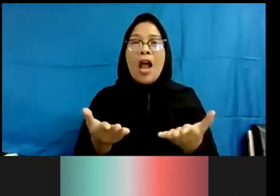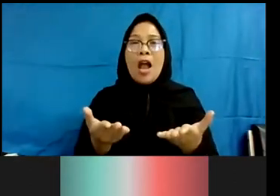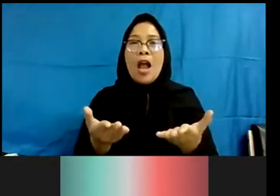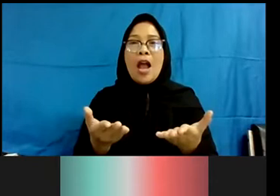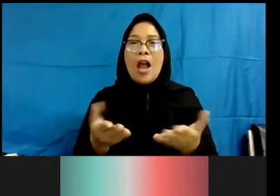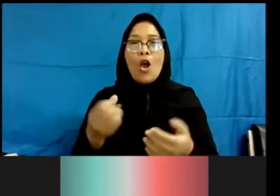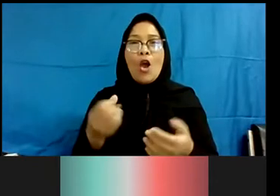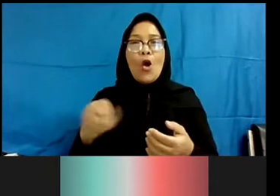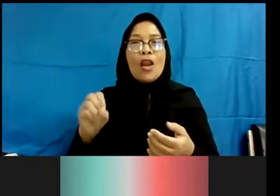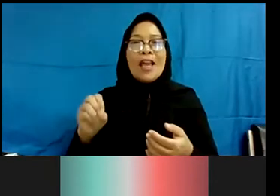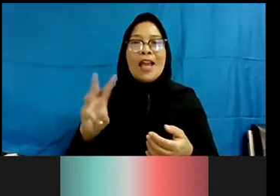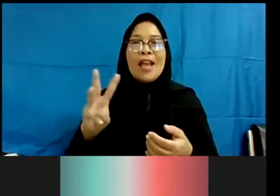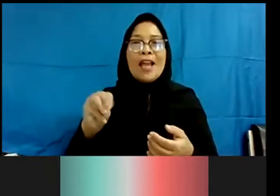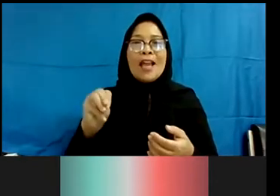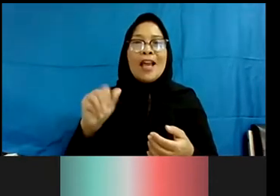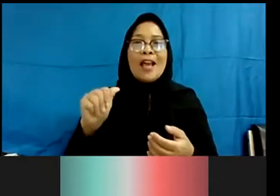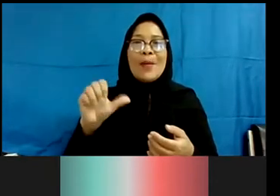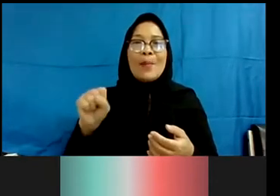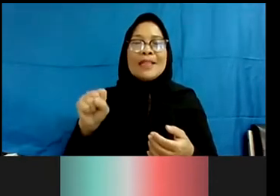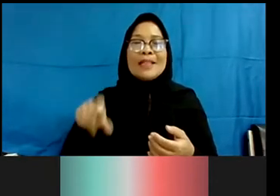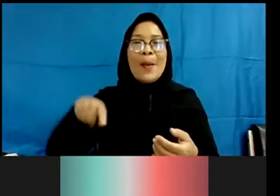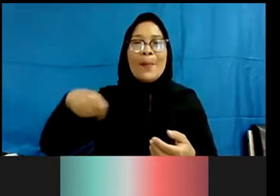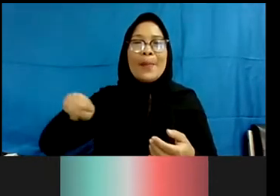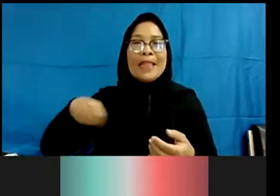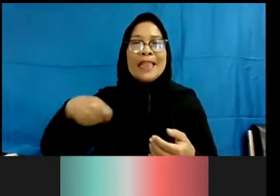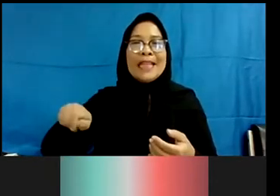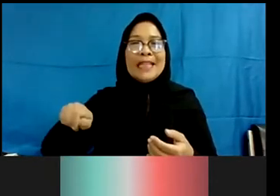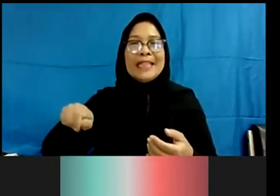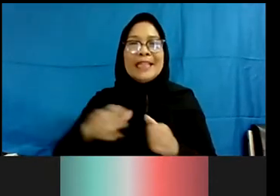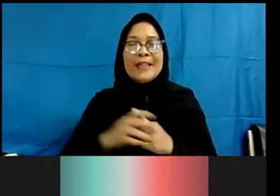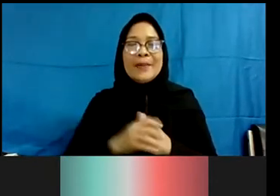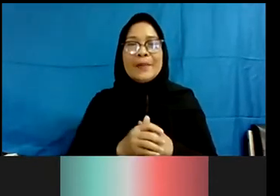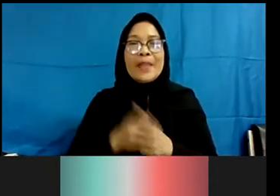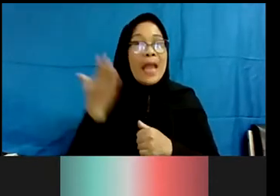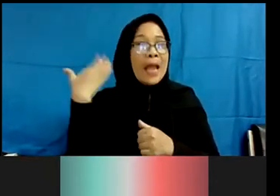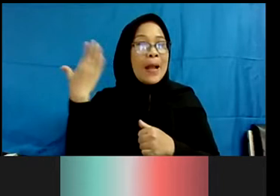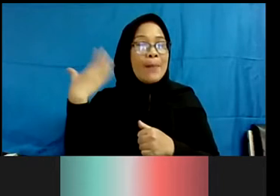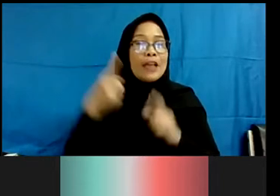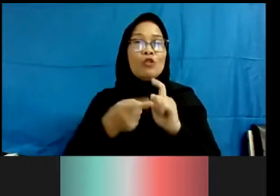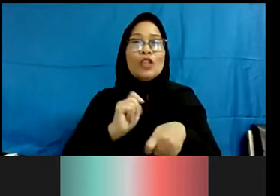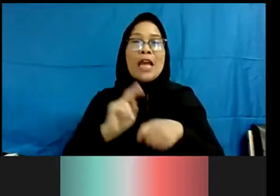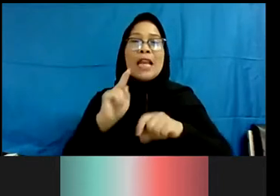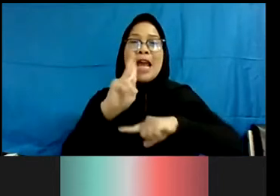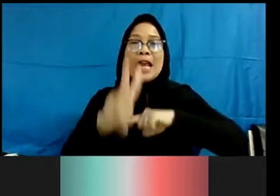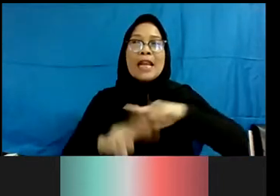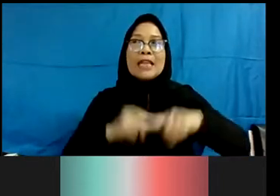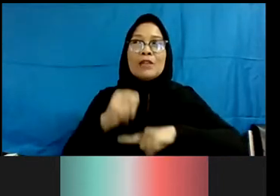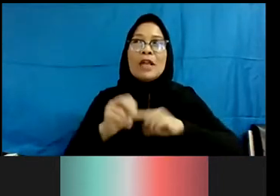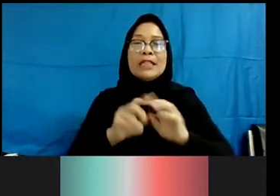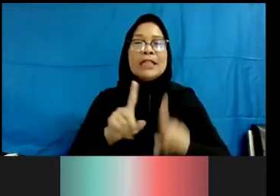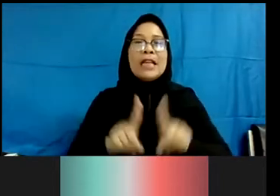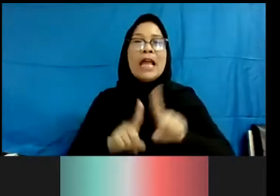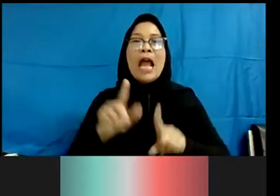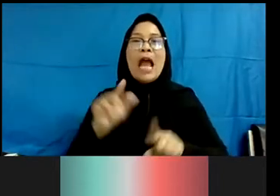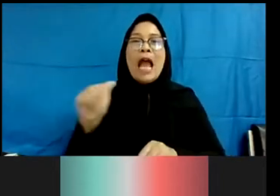Menteri, Mas Menteri Mendikbud itu kemarin ujian nasional itu digantikan dengan namanya asesmen